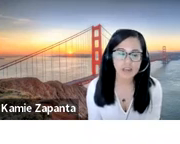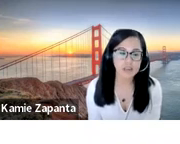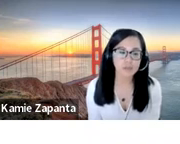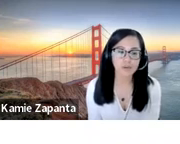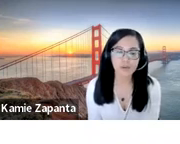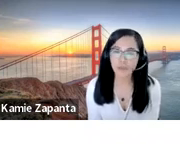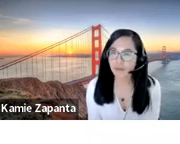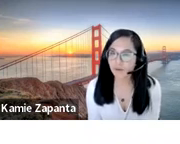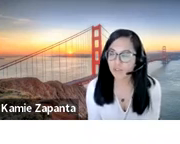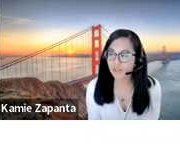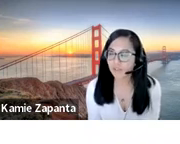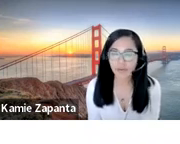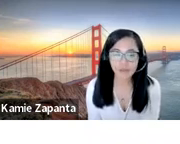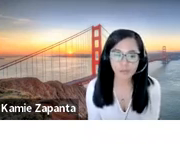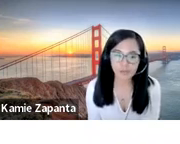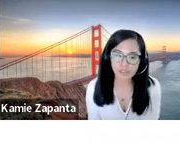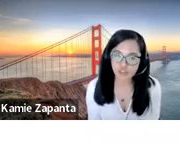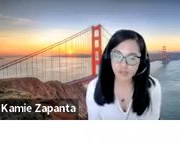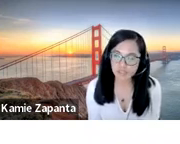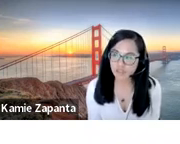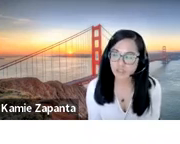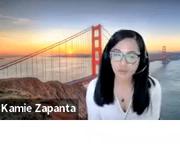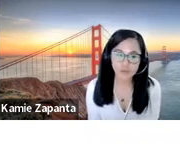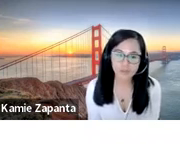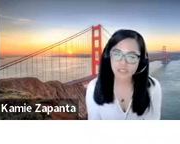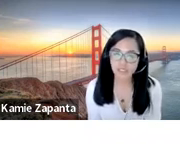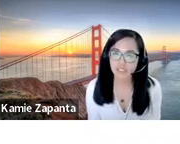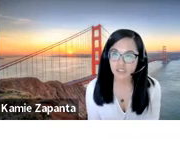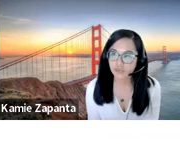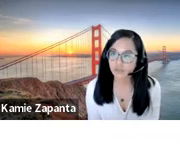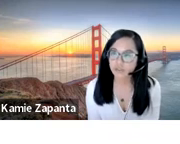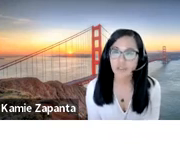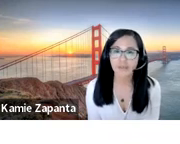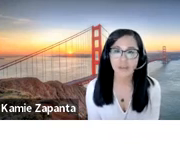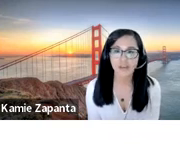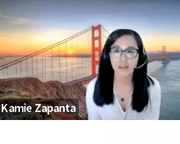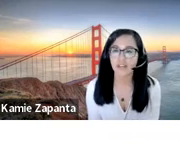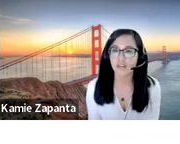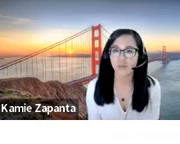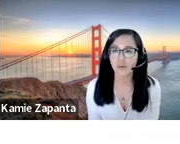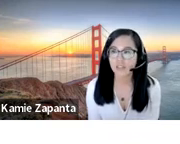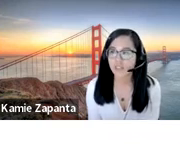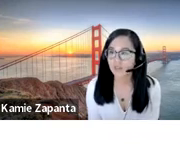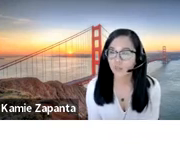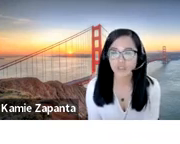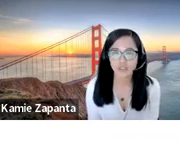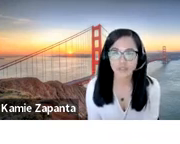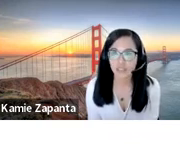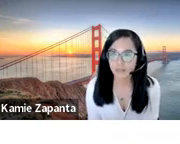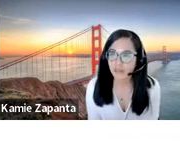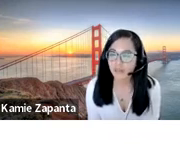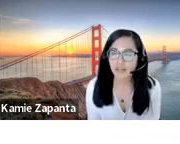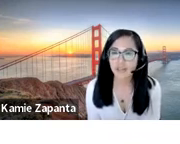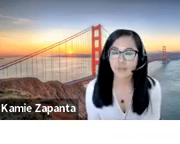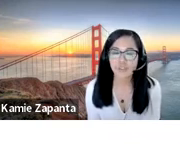learn about very important job skills in order to be successful at a work site. Once you